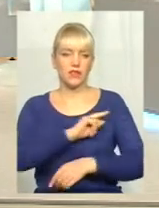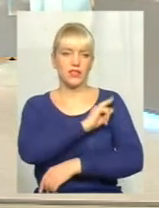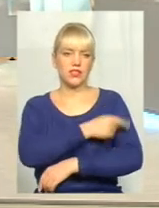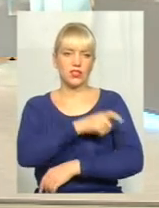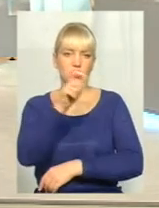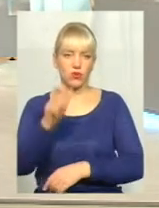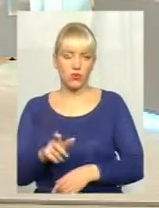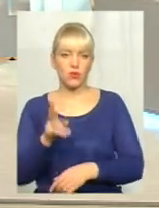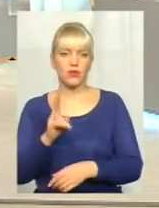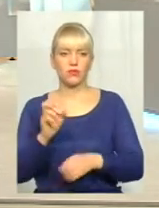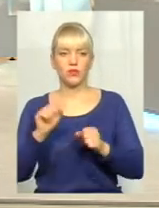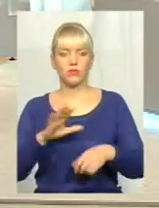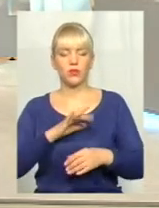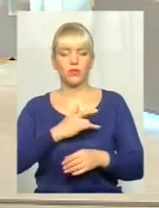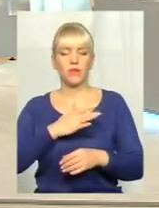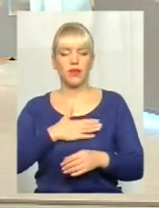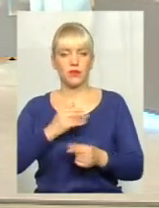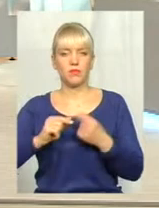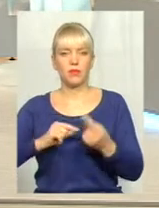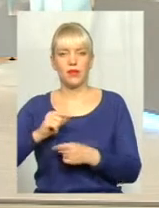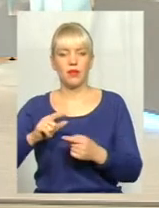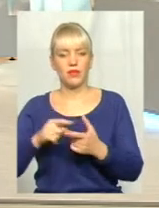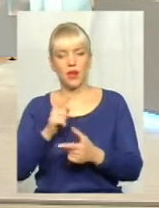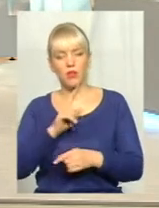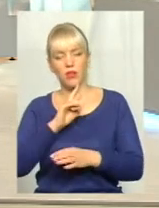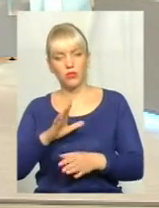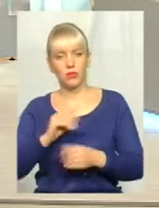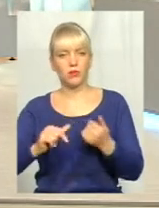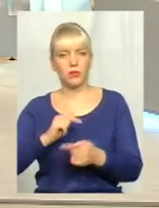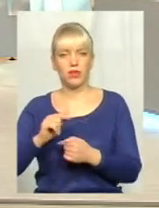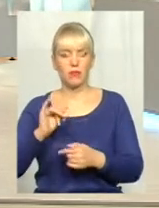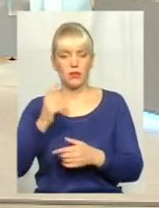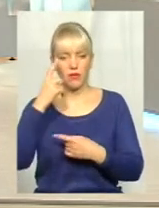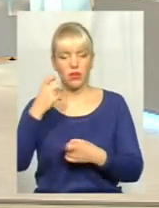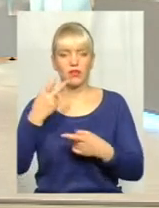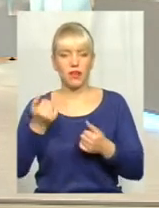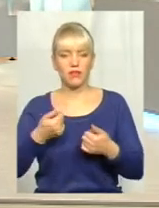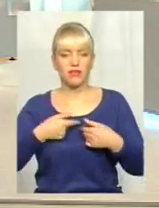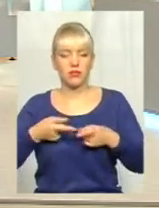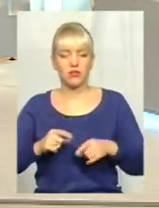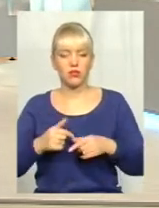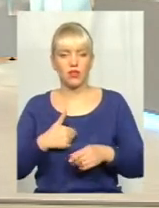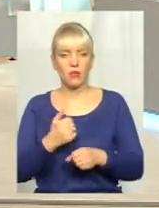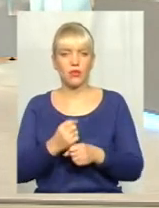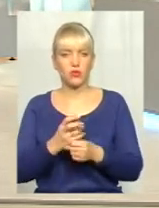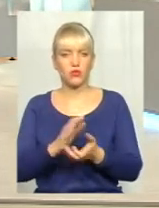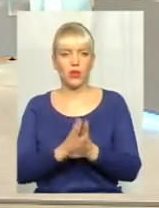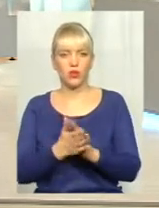перепрошую, яка вже може бути приватним підприємцем або не бути таким, і вона повідомляє, дійсно, я працюю на угоді, працюю